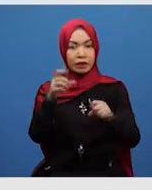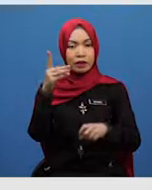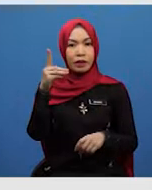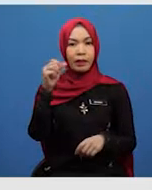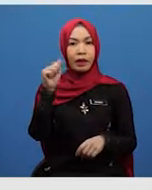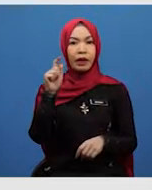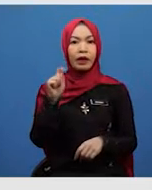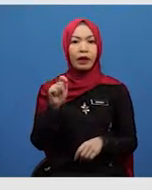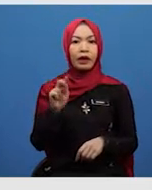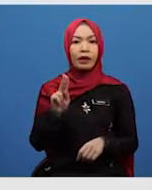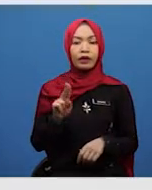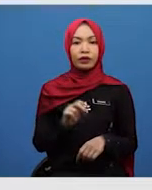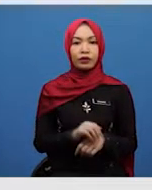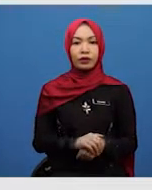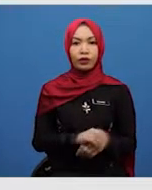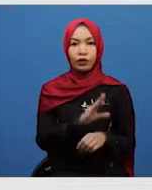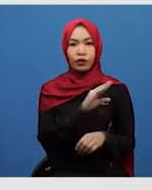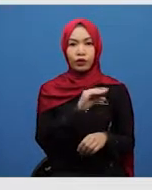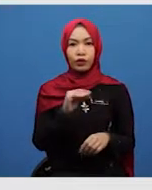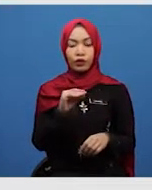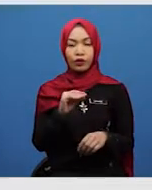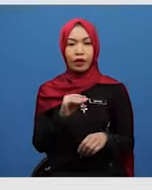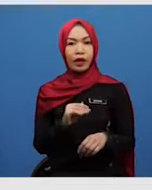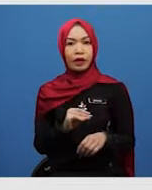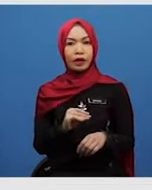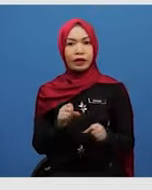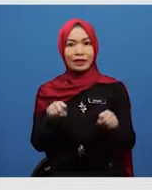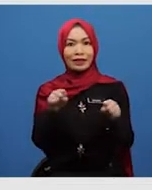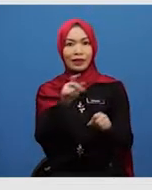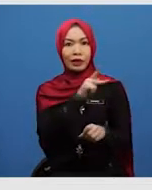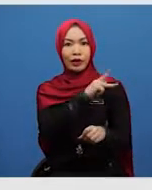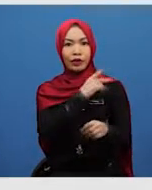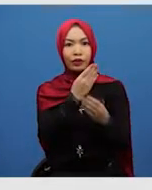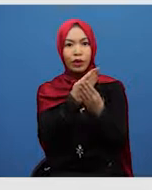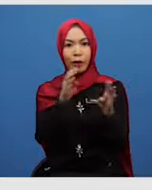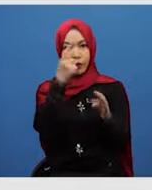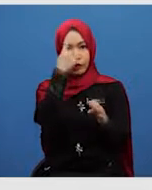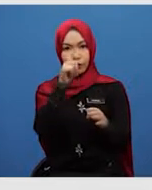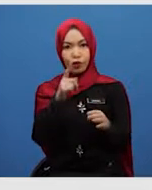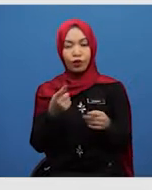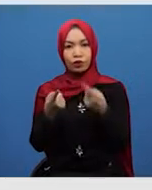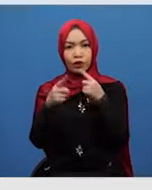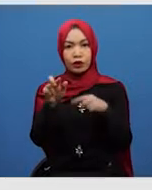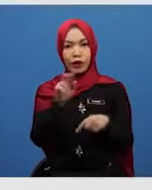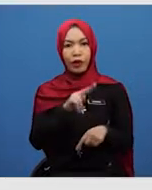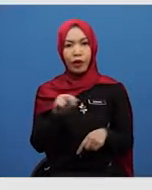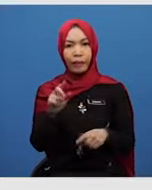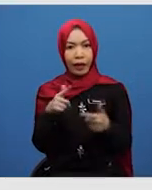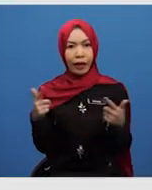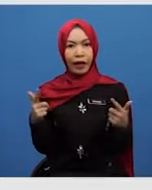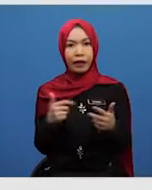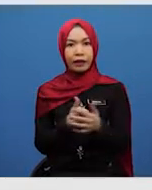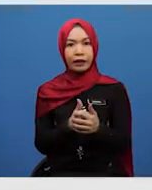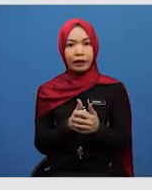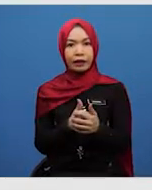adalah sistem ketua bebas Bagaimana dengan jawaban anda yang ada salah boleh coba